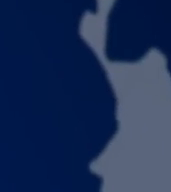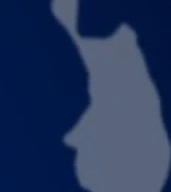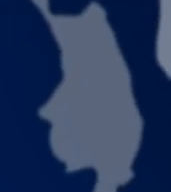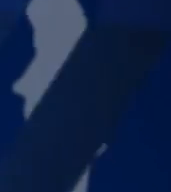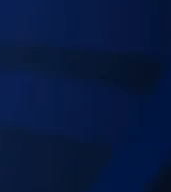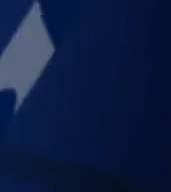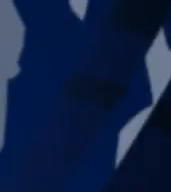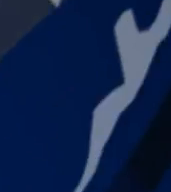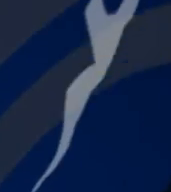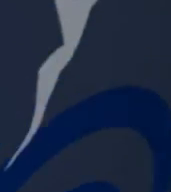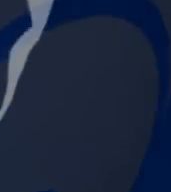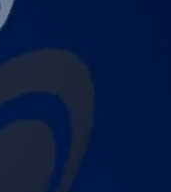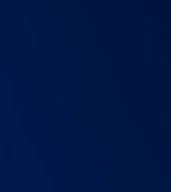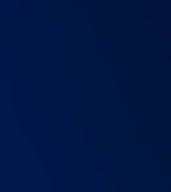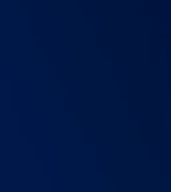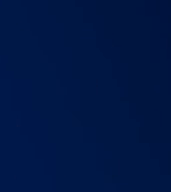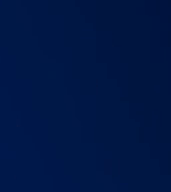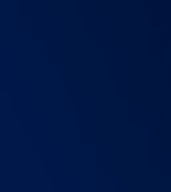으